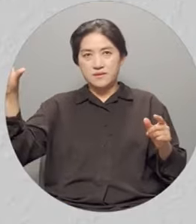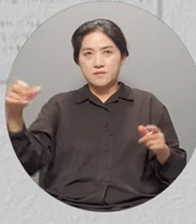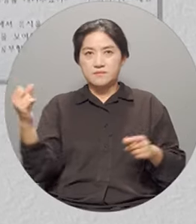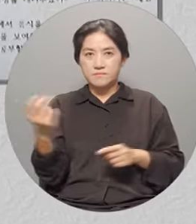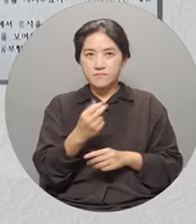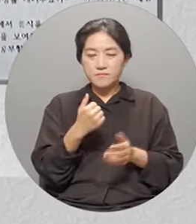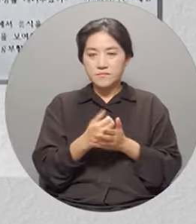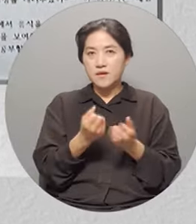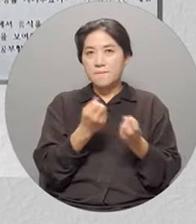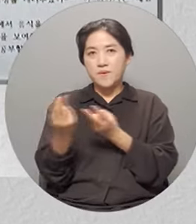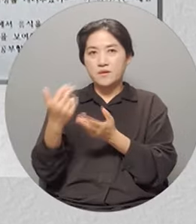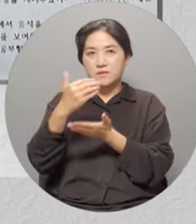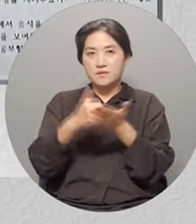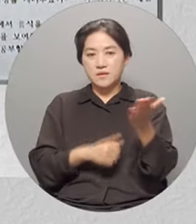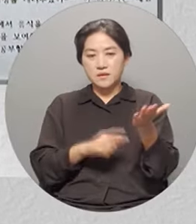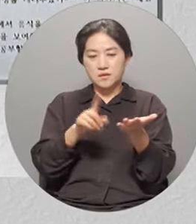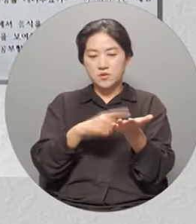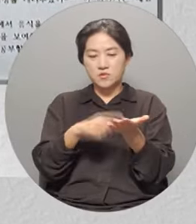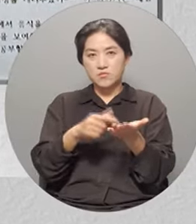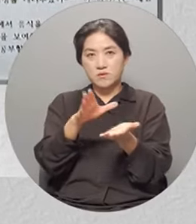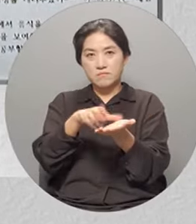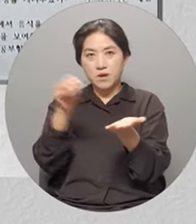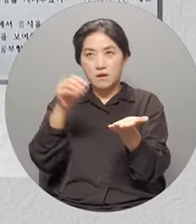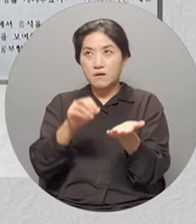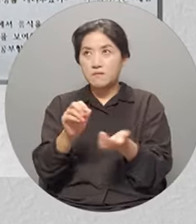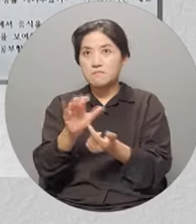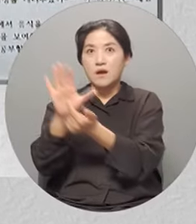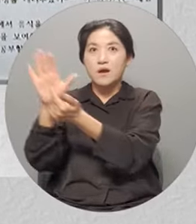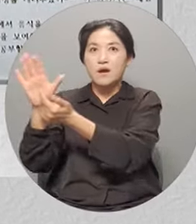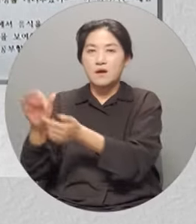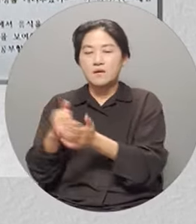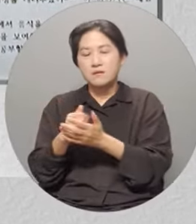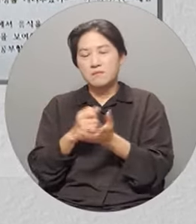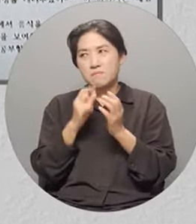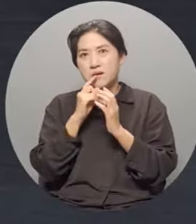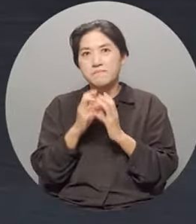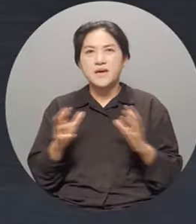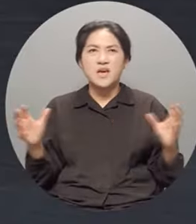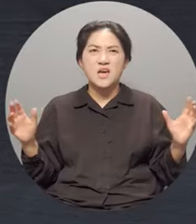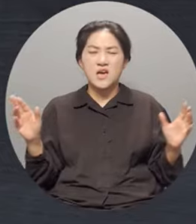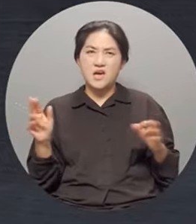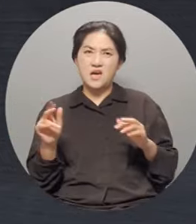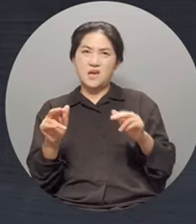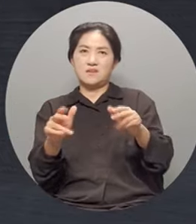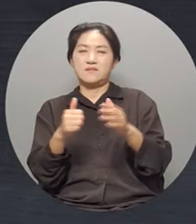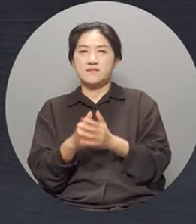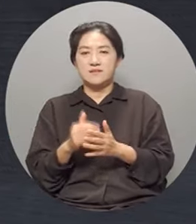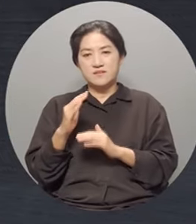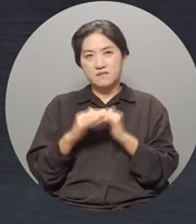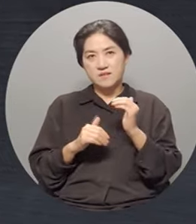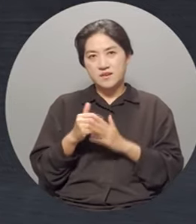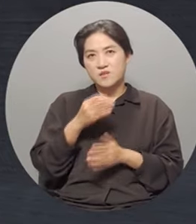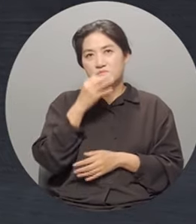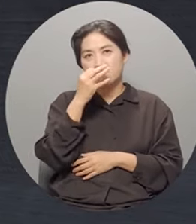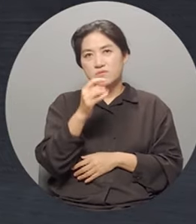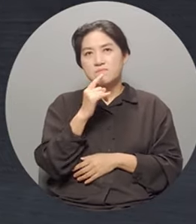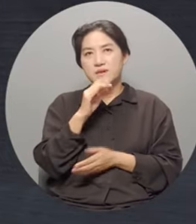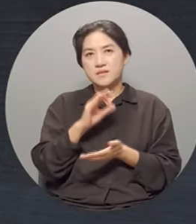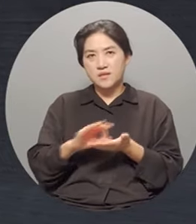당시 보냈던 편지 12장의 사본이 전격 공개되며 파문은 더 커졌습니다. 연인끼리나 부를 만한 호칭과